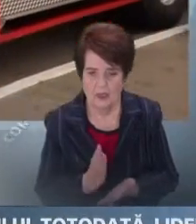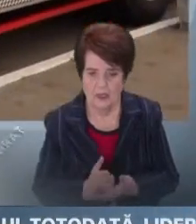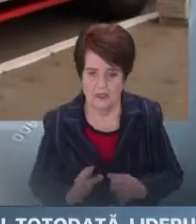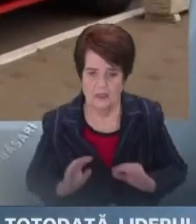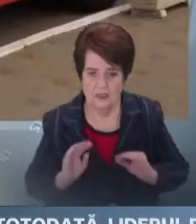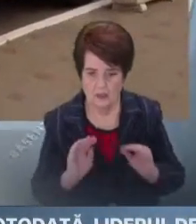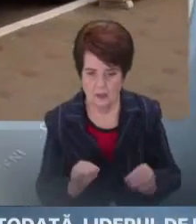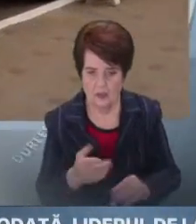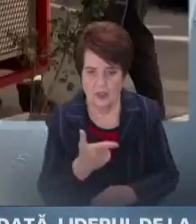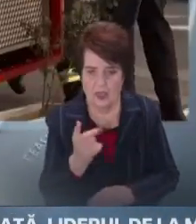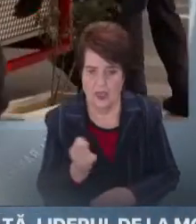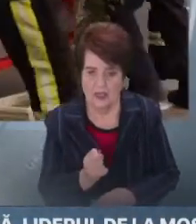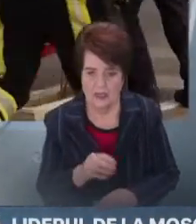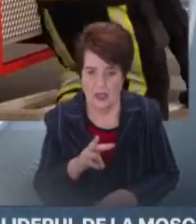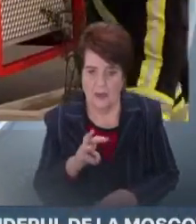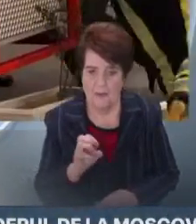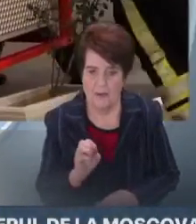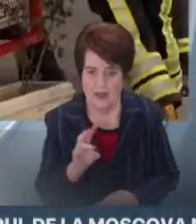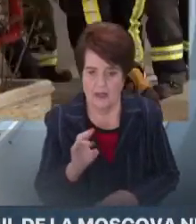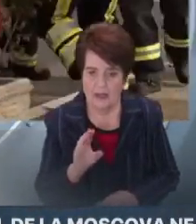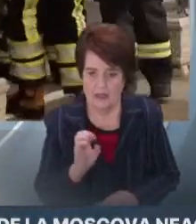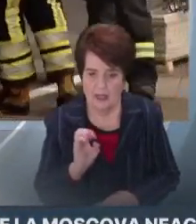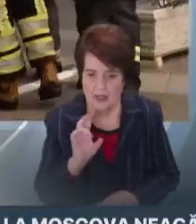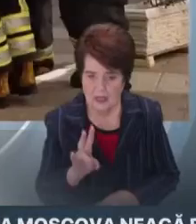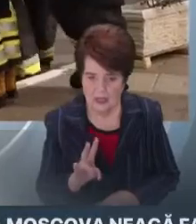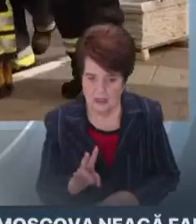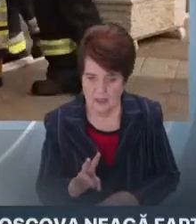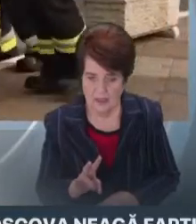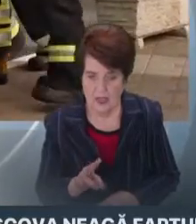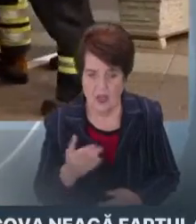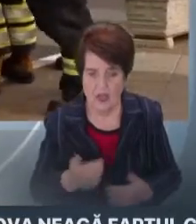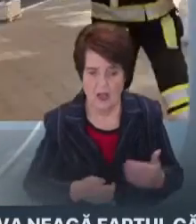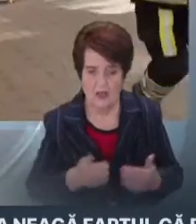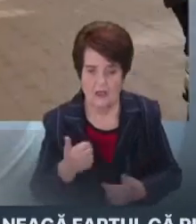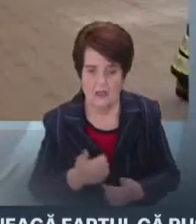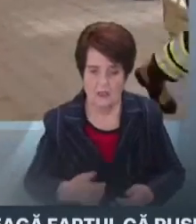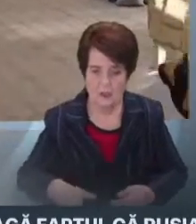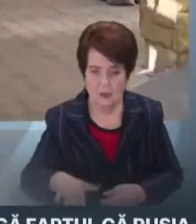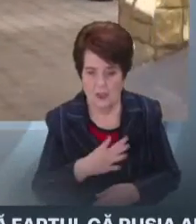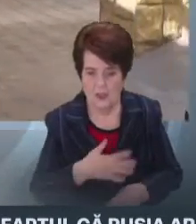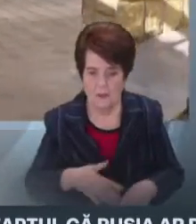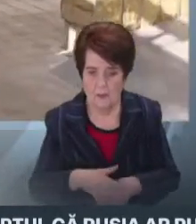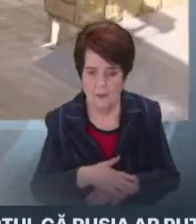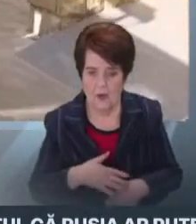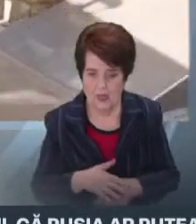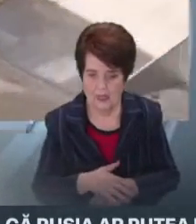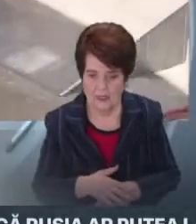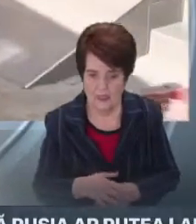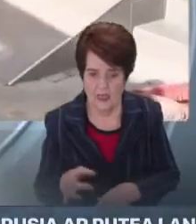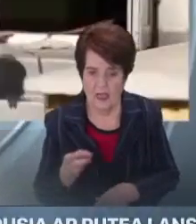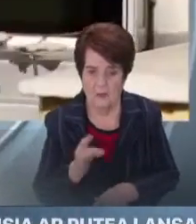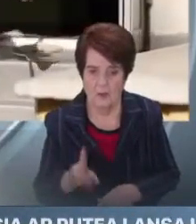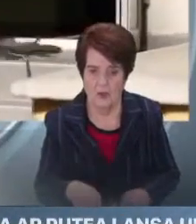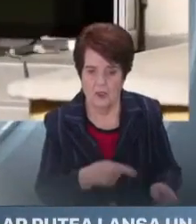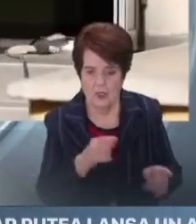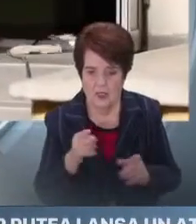cu gaz metan. Dar ca sursă alternativă, toată populația Republicii poate trece